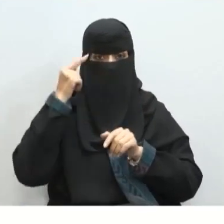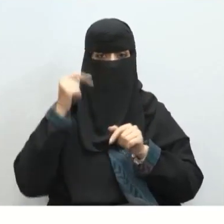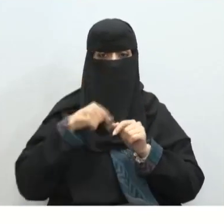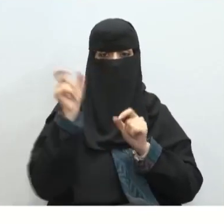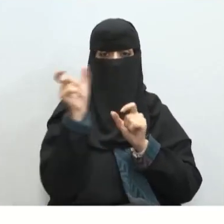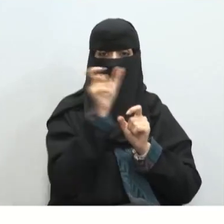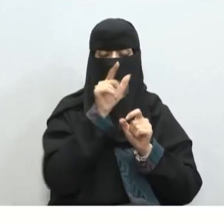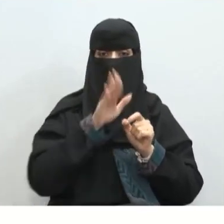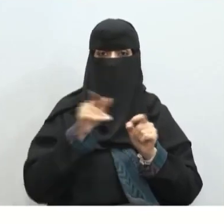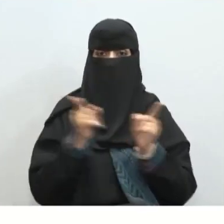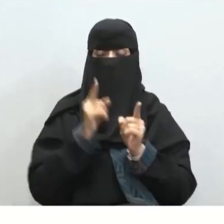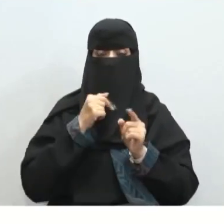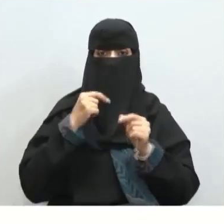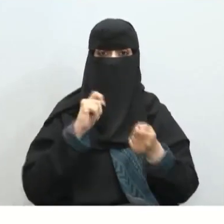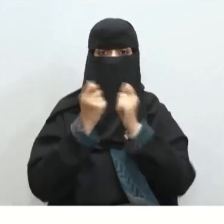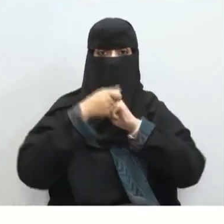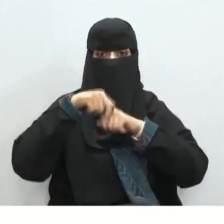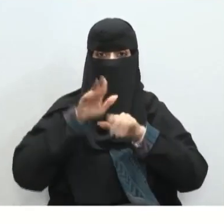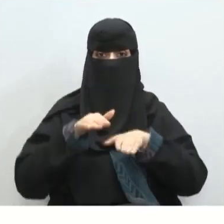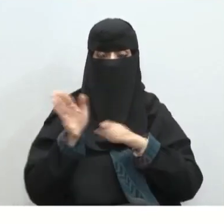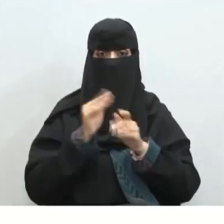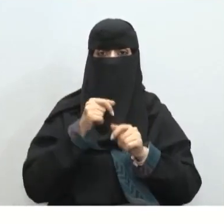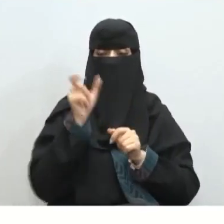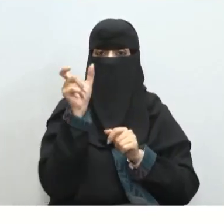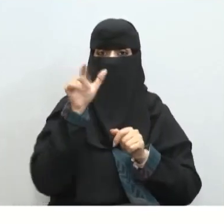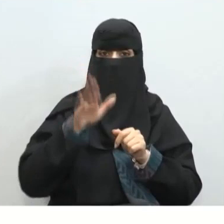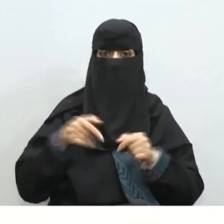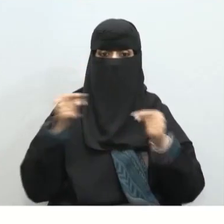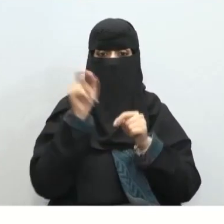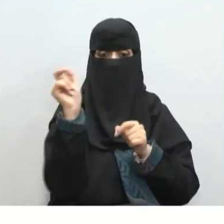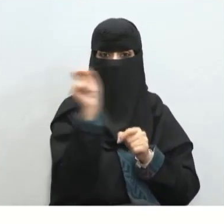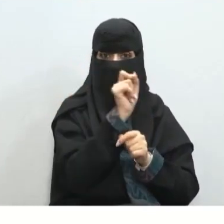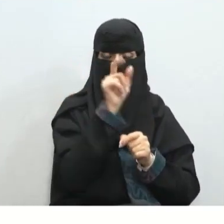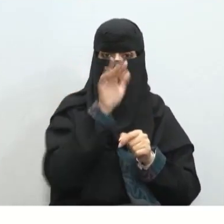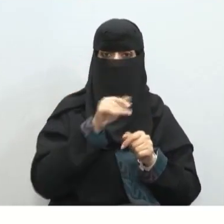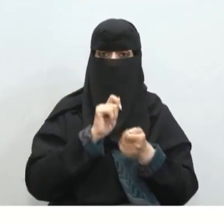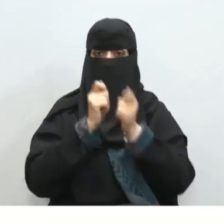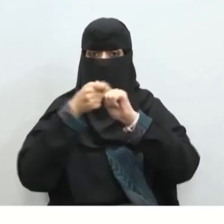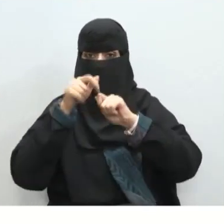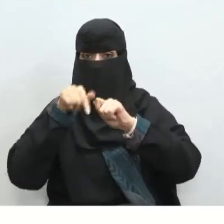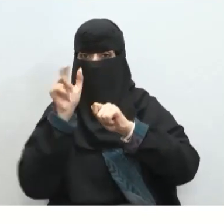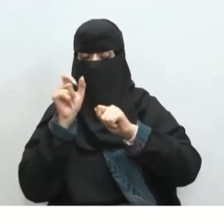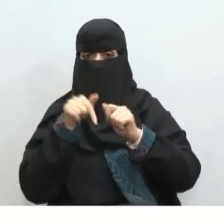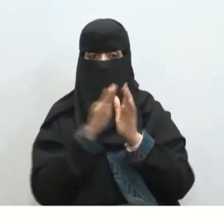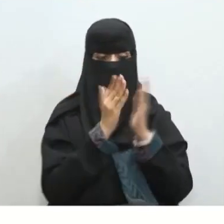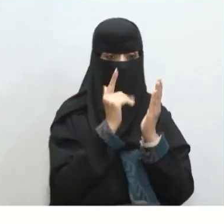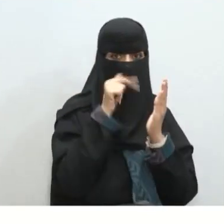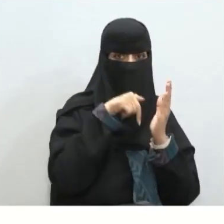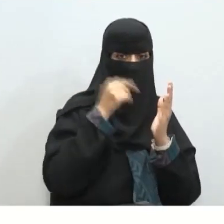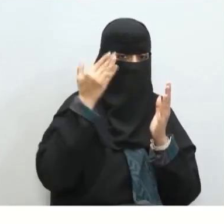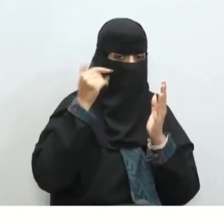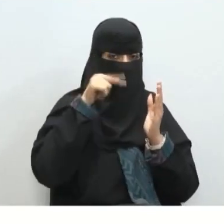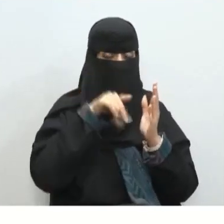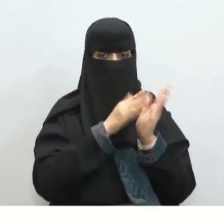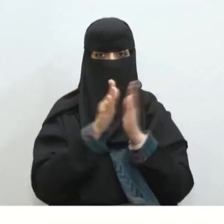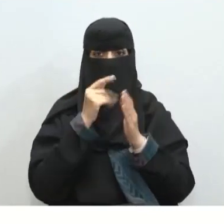المفردات بالتحديد استبدل واستبدلي الكلمه التي تحتها خط بكلمه اخرى من صفحه دليل مراجعه الفصل